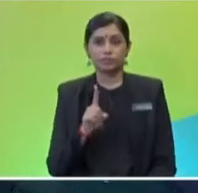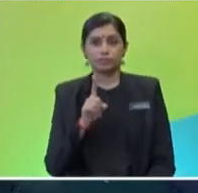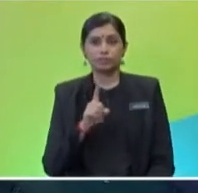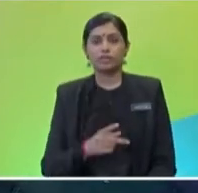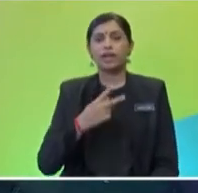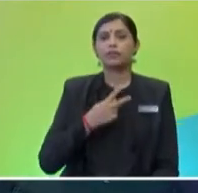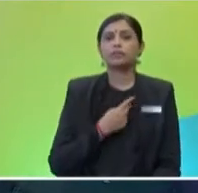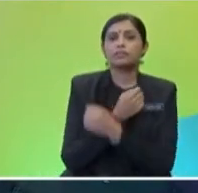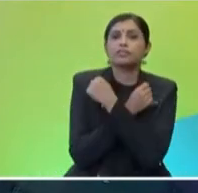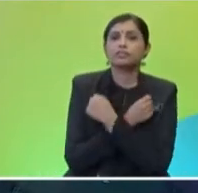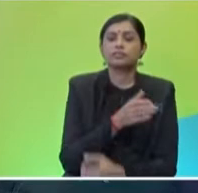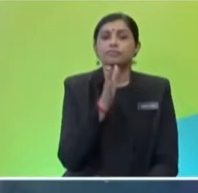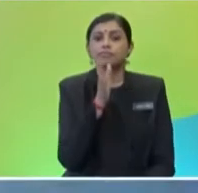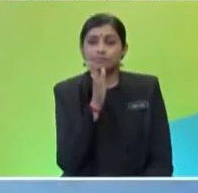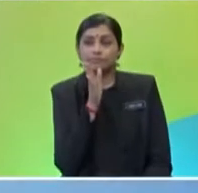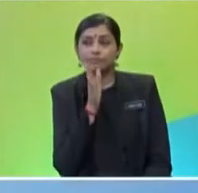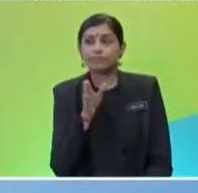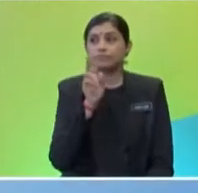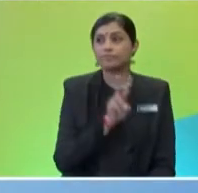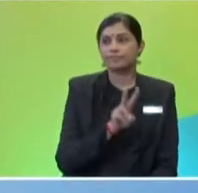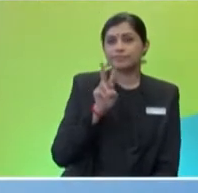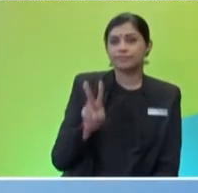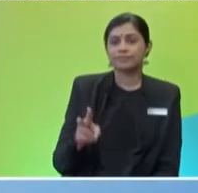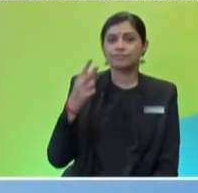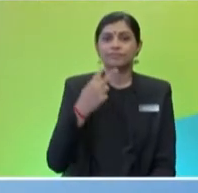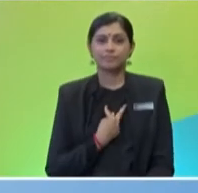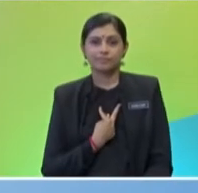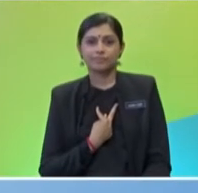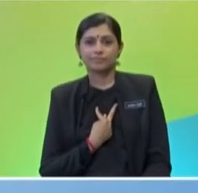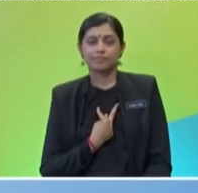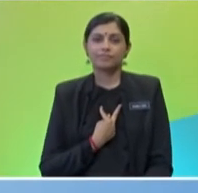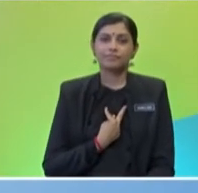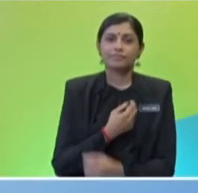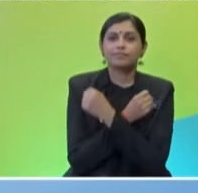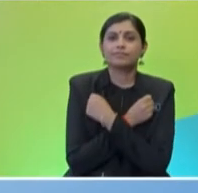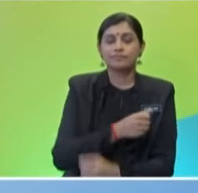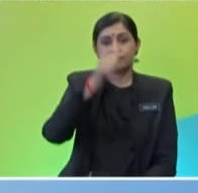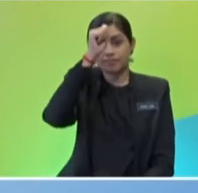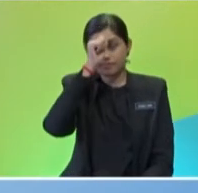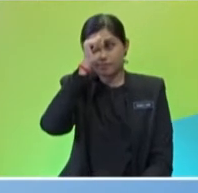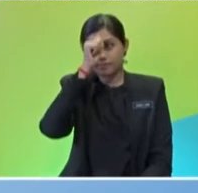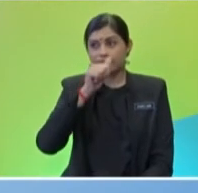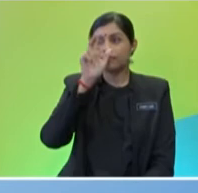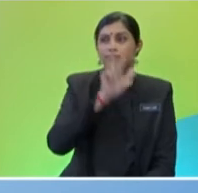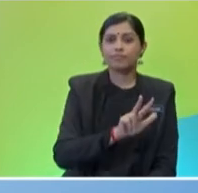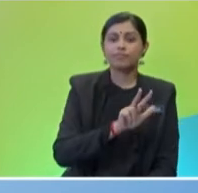Satu-satu aku sayang emak. Dua-dua aku sayang